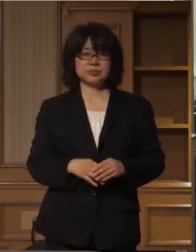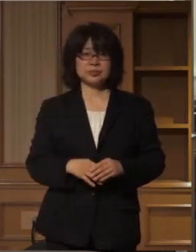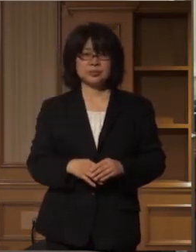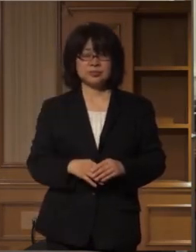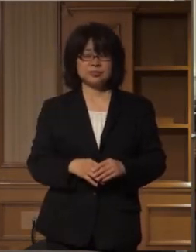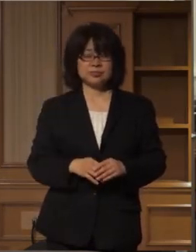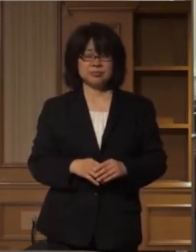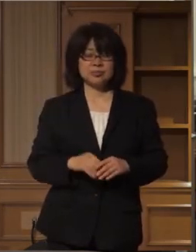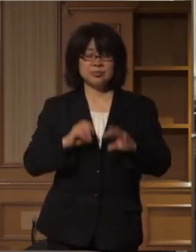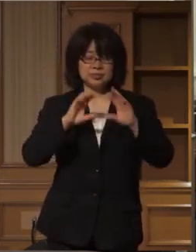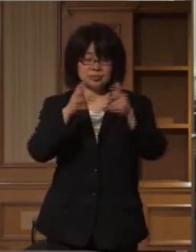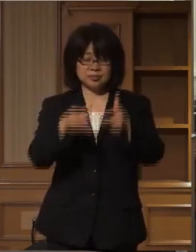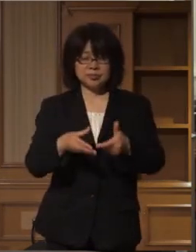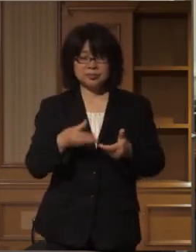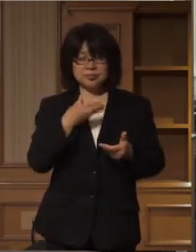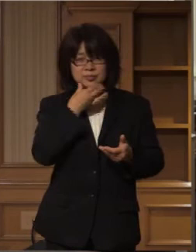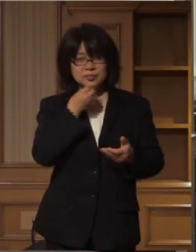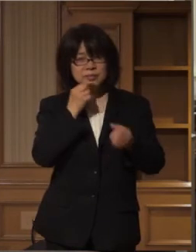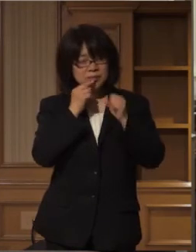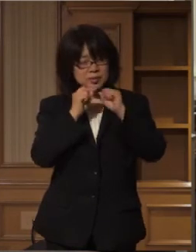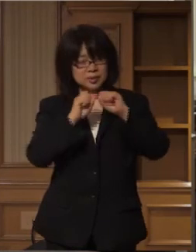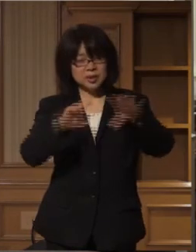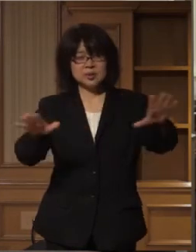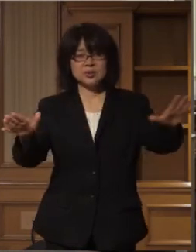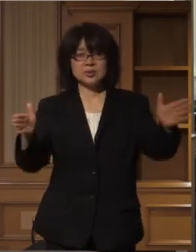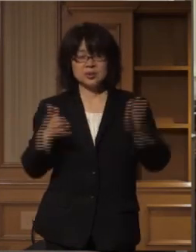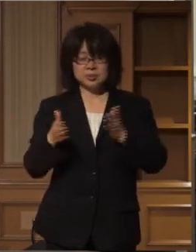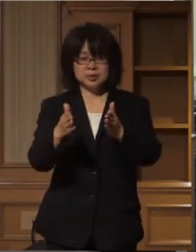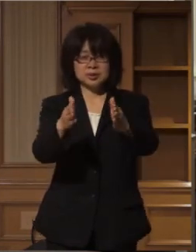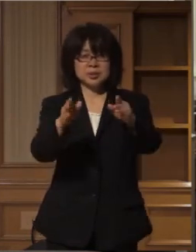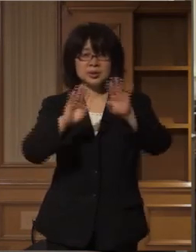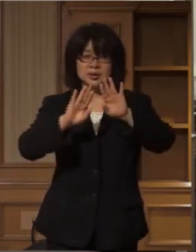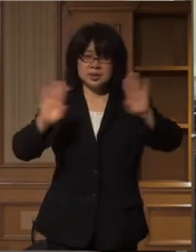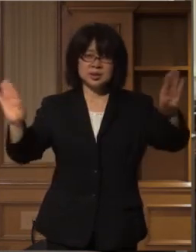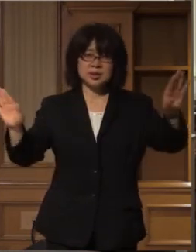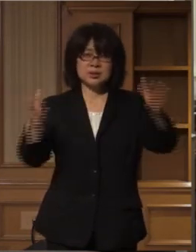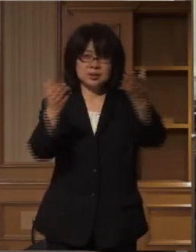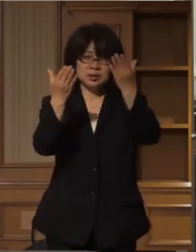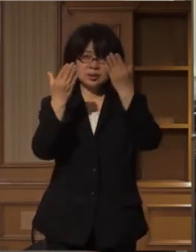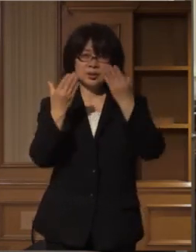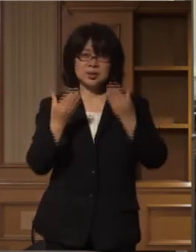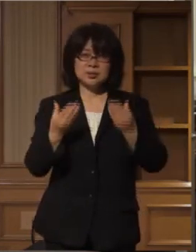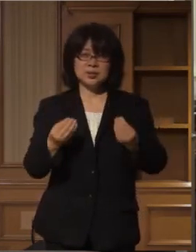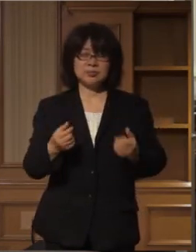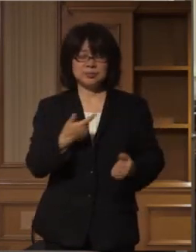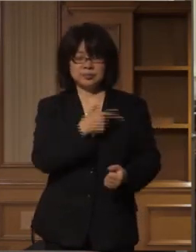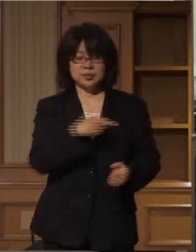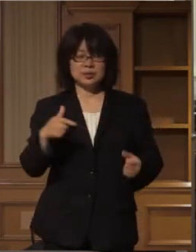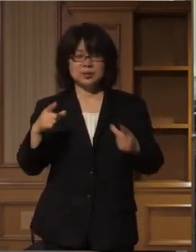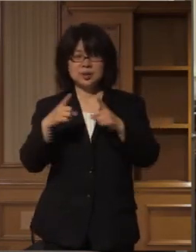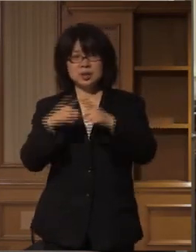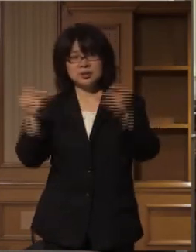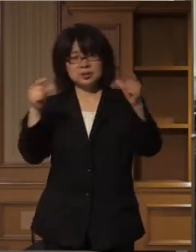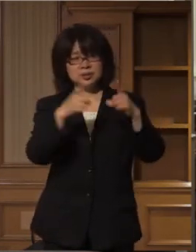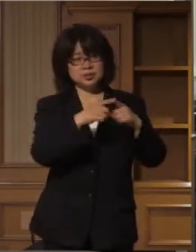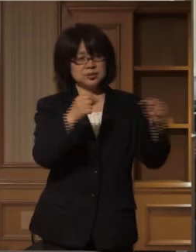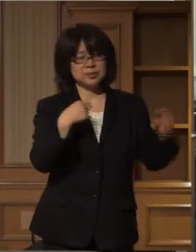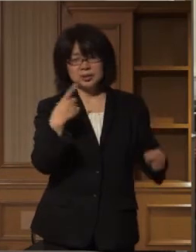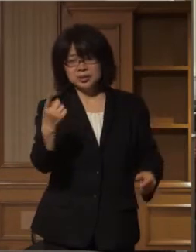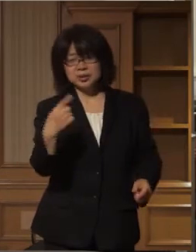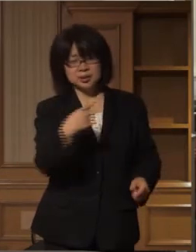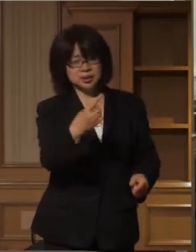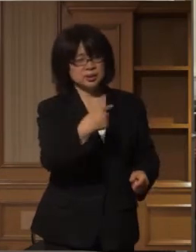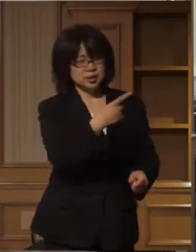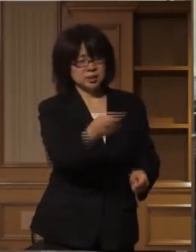中いろんな、国々に行ってるわけなんですけれども、インドネシアだけはなぜか開かれなかったんですね。でところ